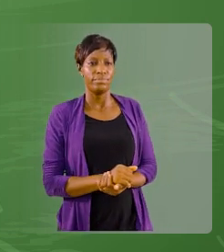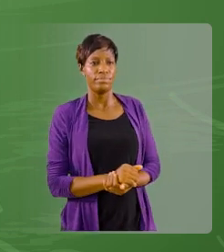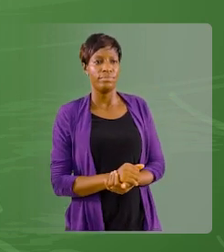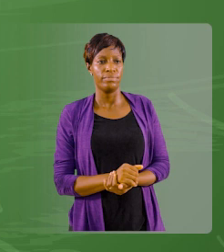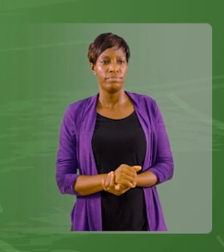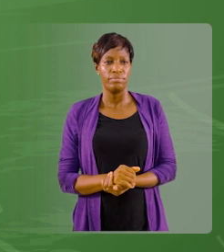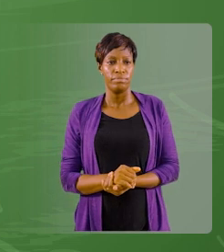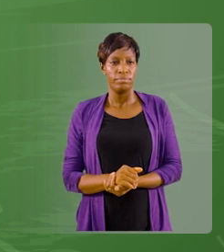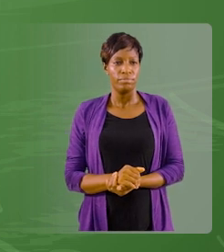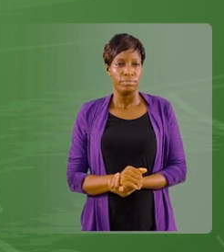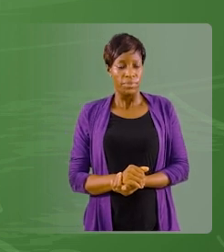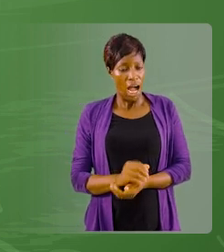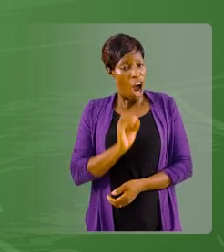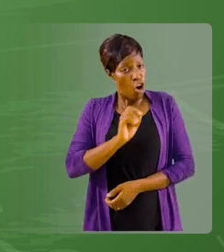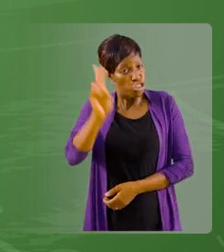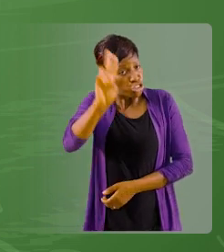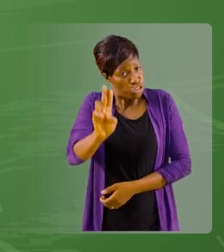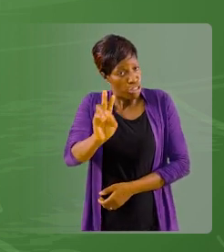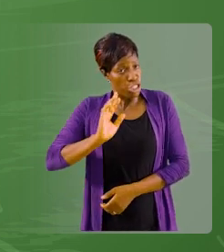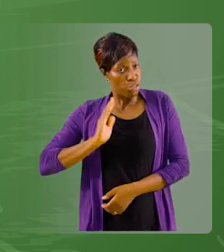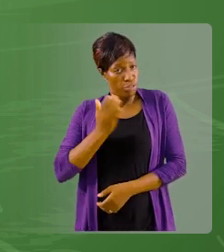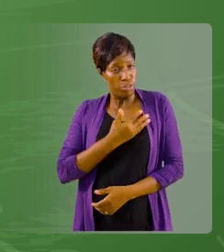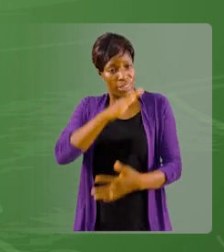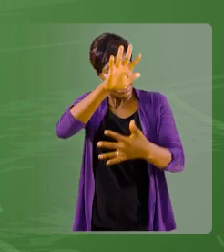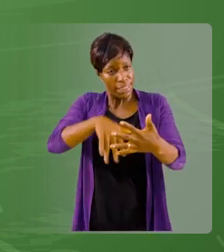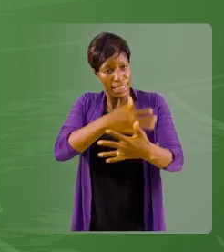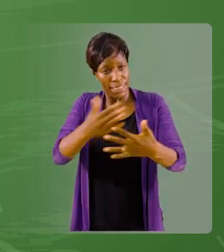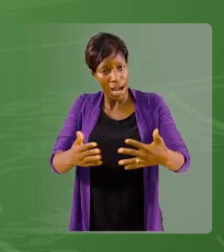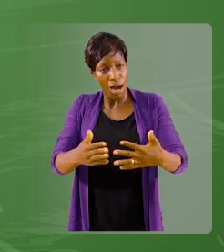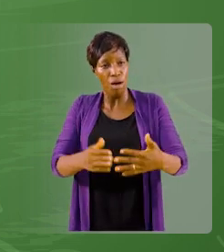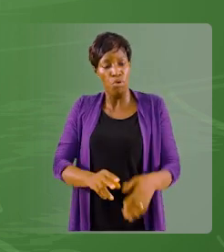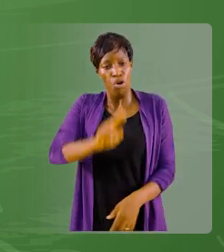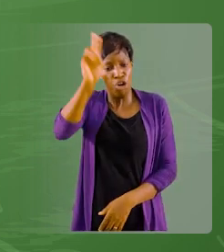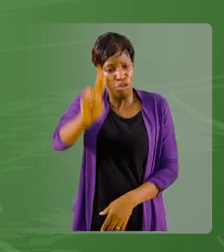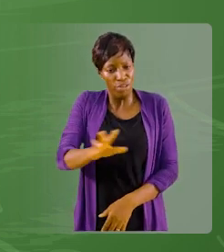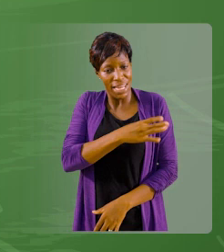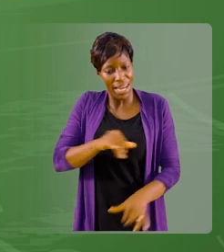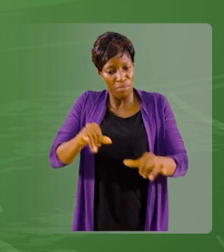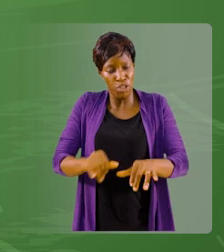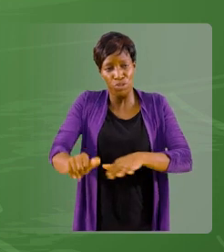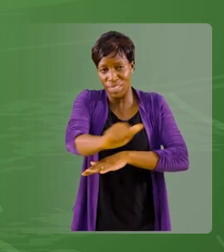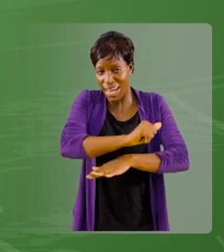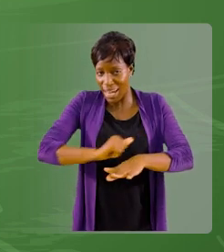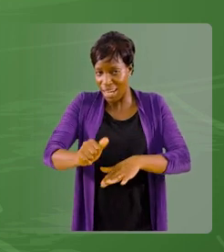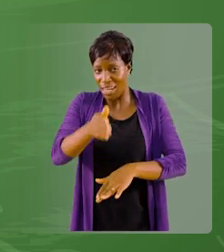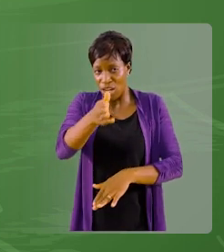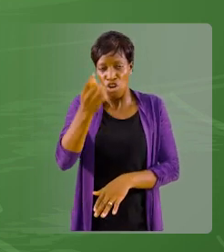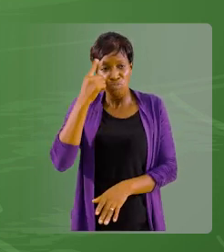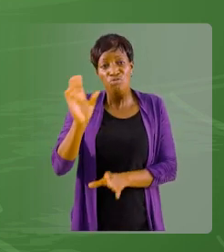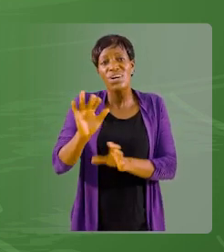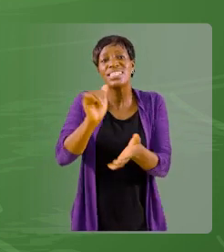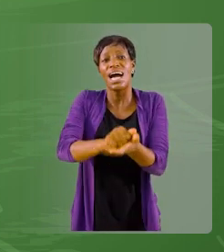On se réfère donc à notre tableau des unités de mesure d'air. Nous